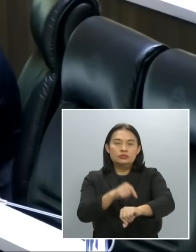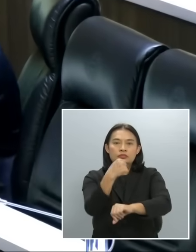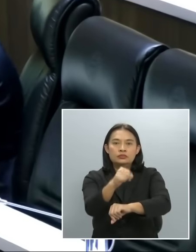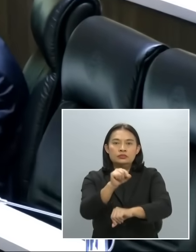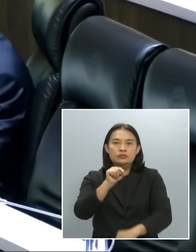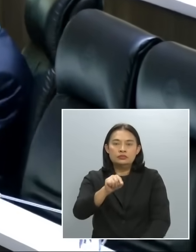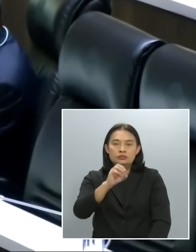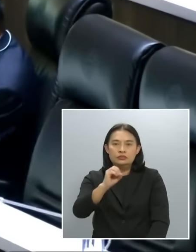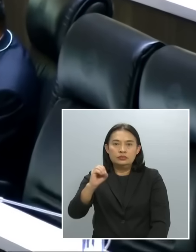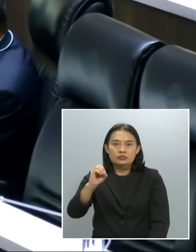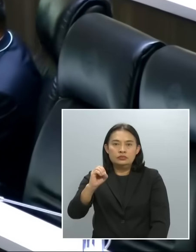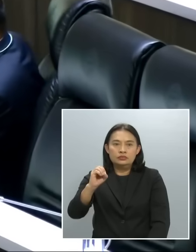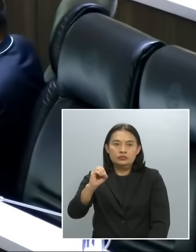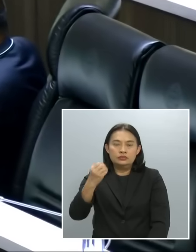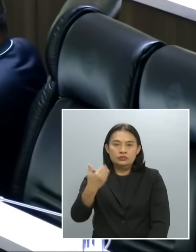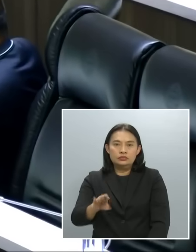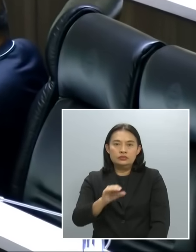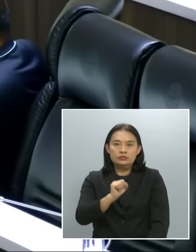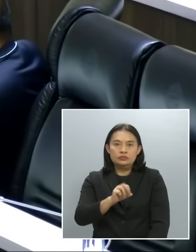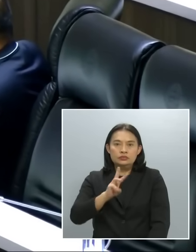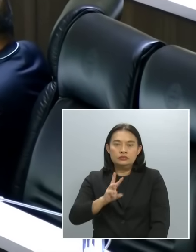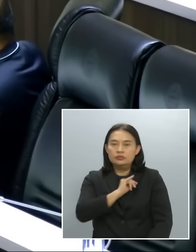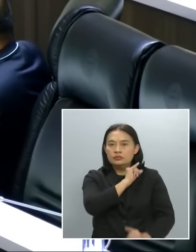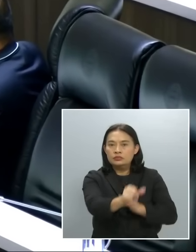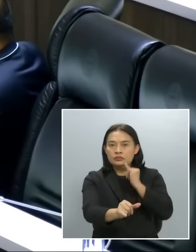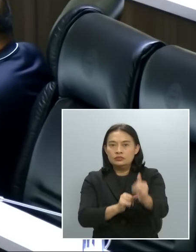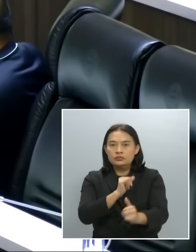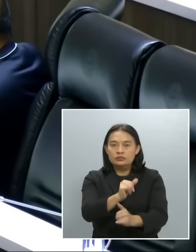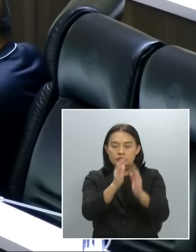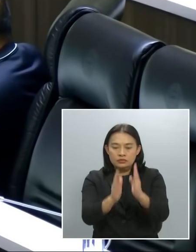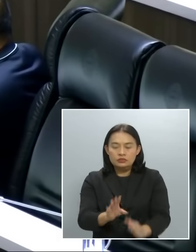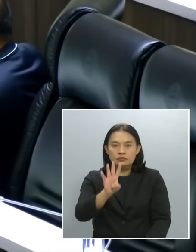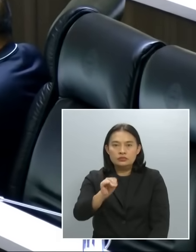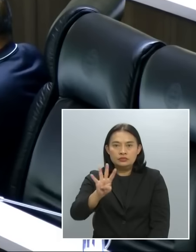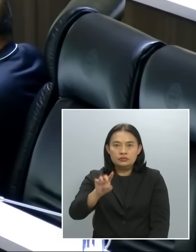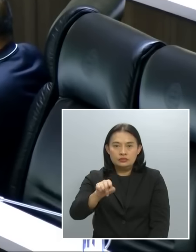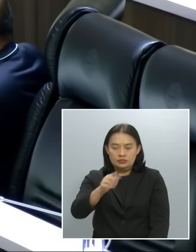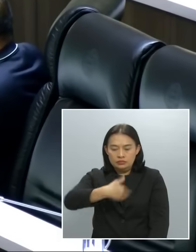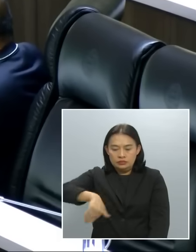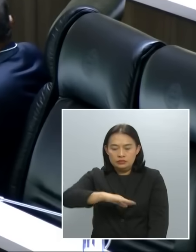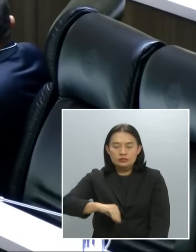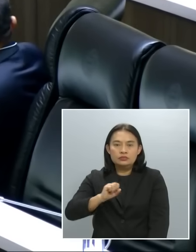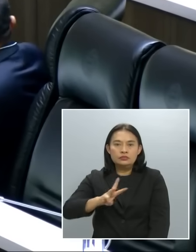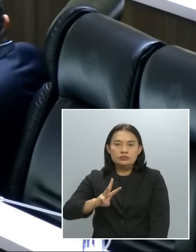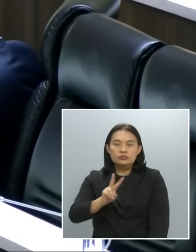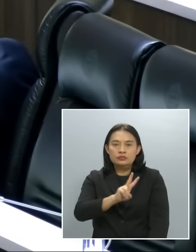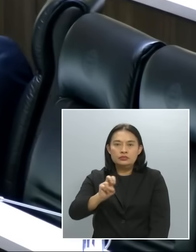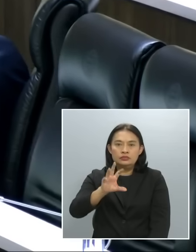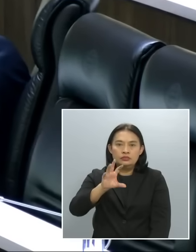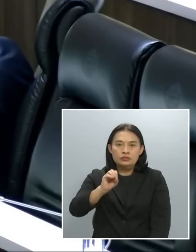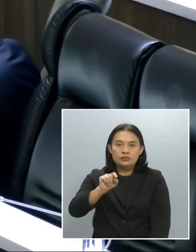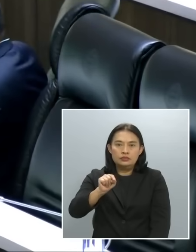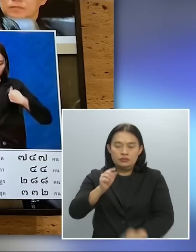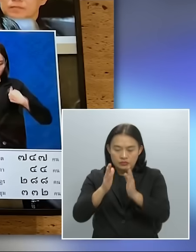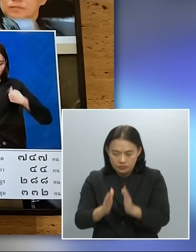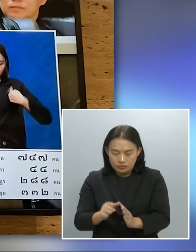ปรากฏว่าสวมาร่วมลงชื่อทั้งหมด 44คนจากจำนวนสว250คนค่ะ